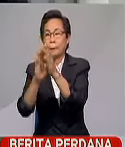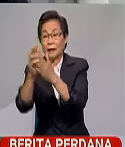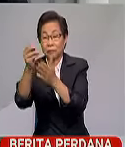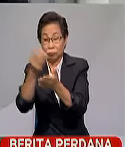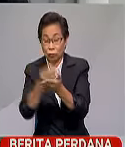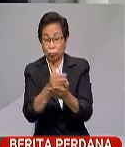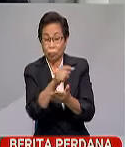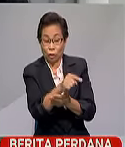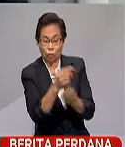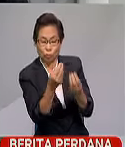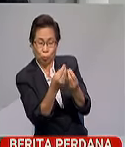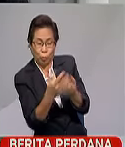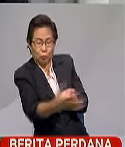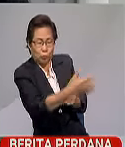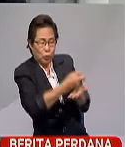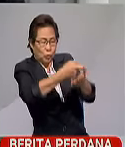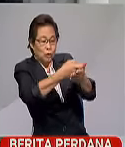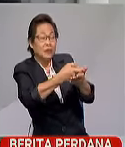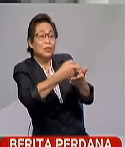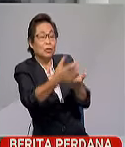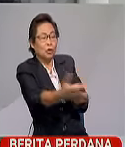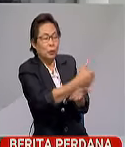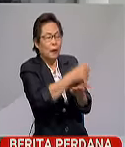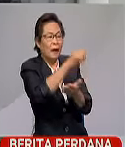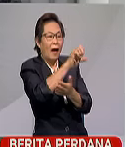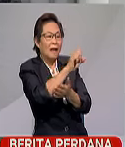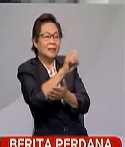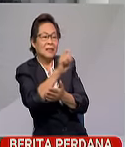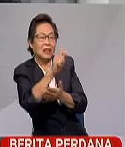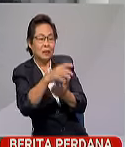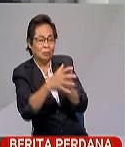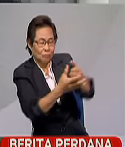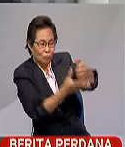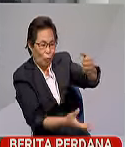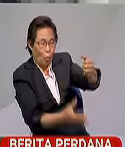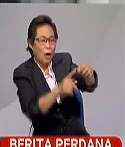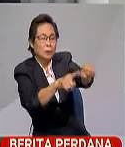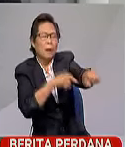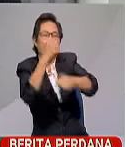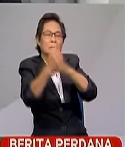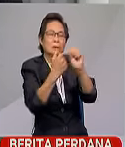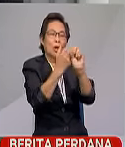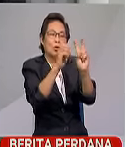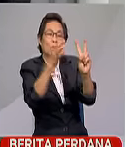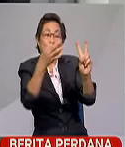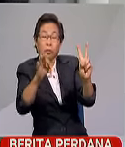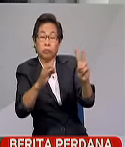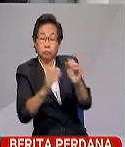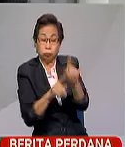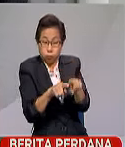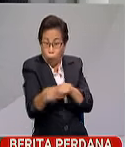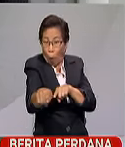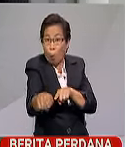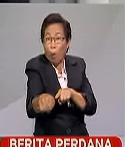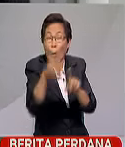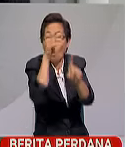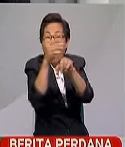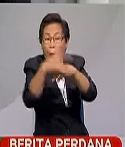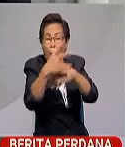RM27.5 bilion, itu jumlah kutipan cukai jualan dan perkhidmatan SST sepanjang tahun lalu. Dan ia mengatasi sasaran awal